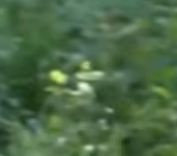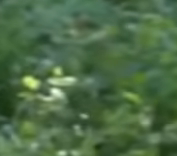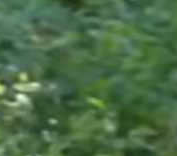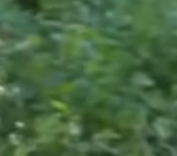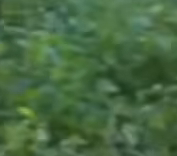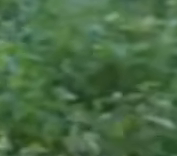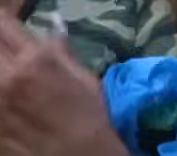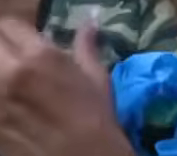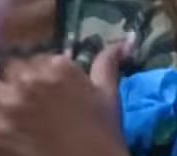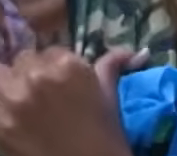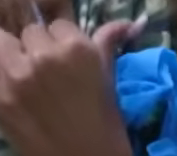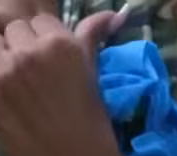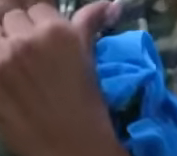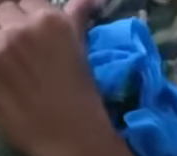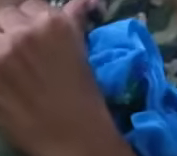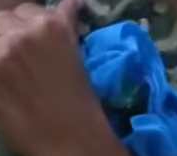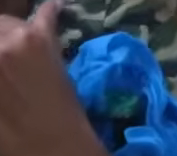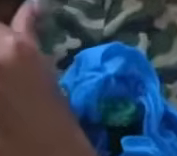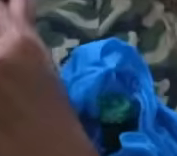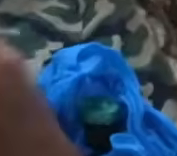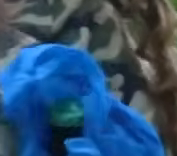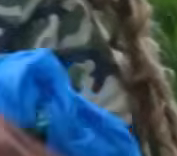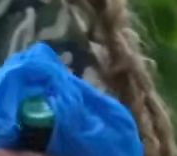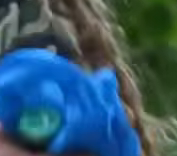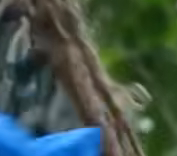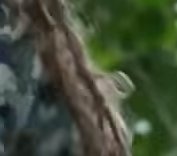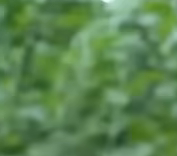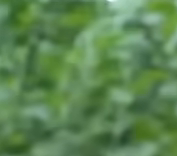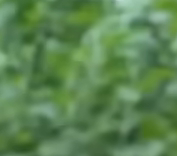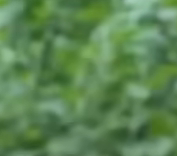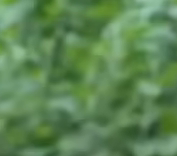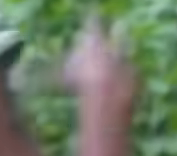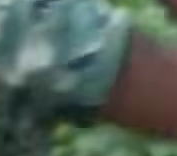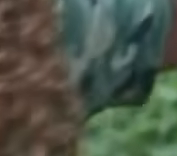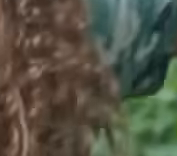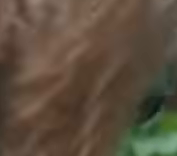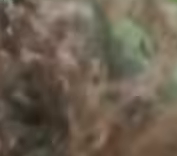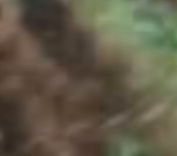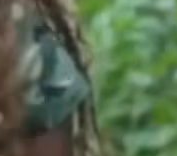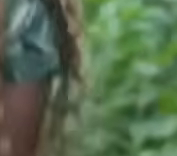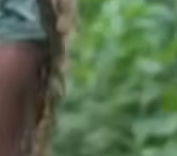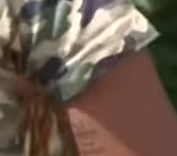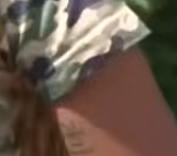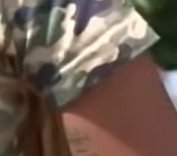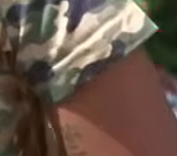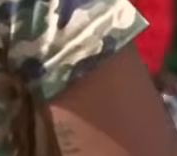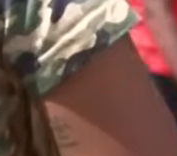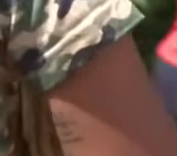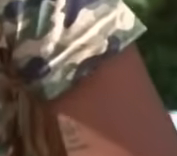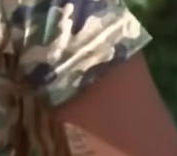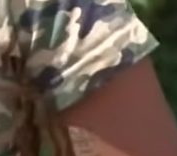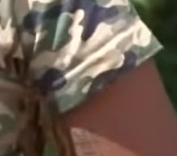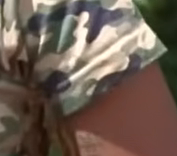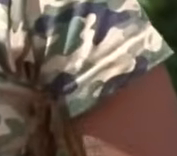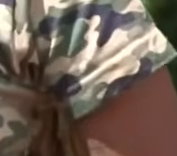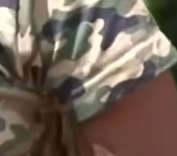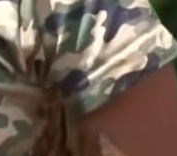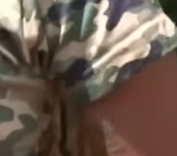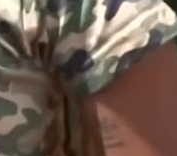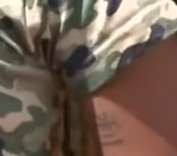Linda na pesa. Niko na kero nafaa kupatia Elijah. Nikimpata daddy. Hawezi ita maneno matamu